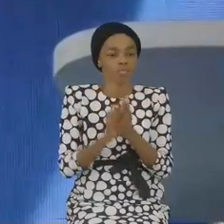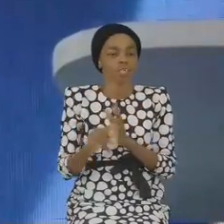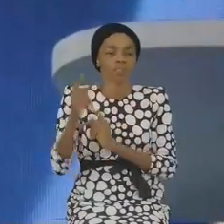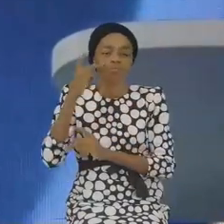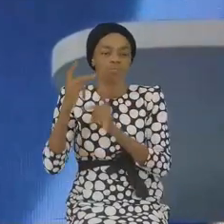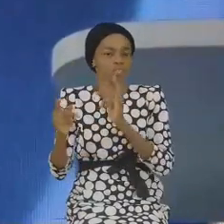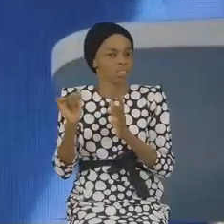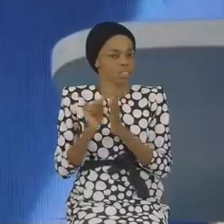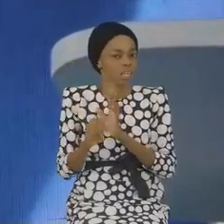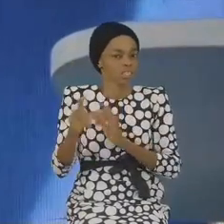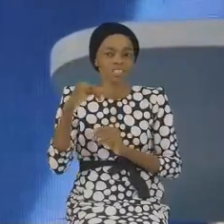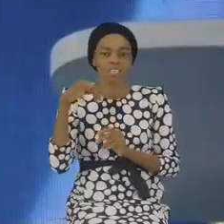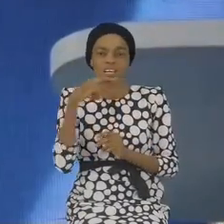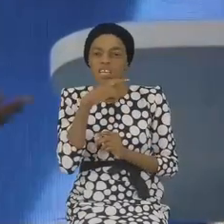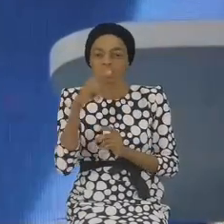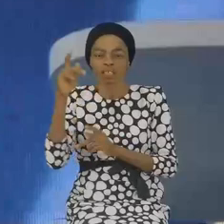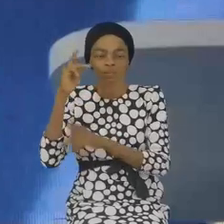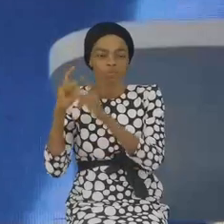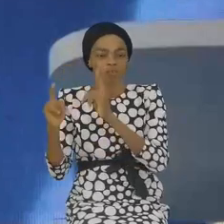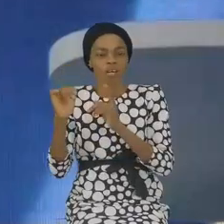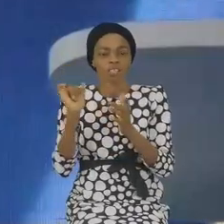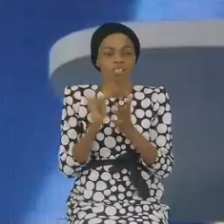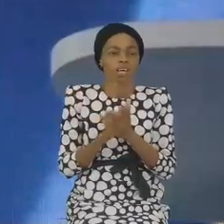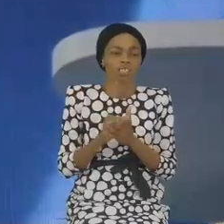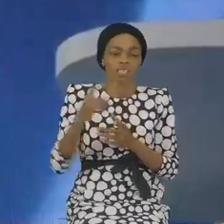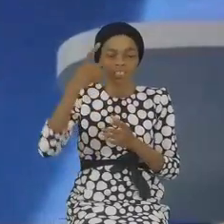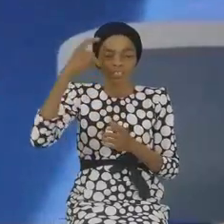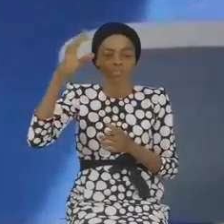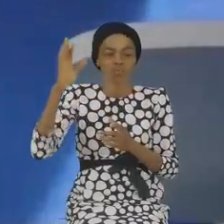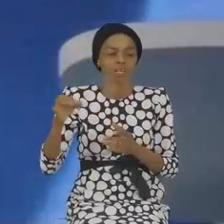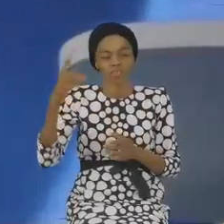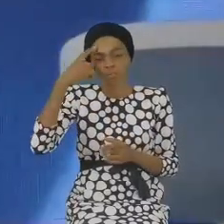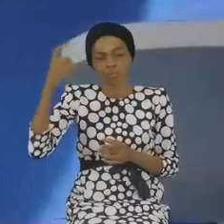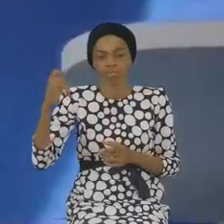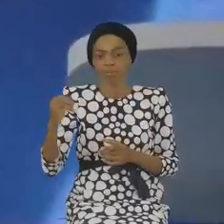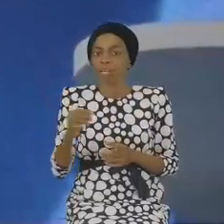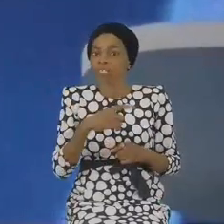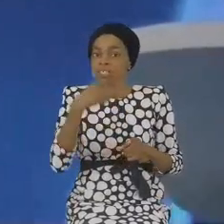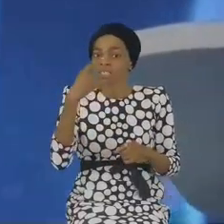car c'est l'Éternel votre Dieu qui vous met à l'épreuve.